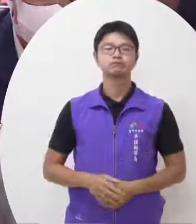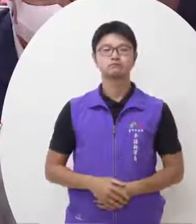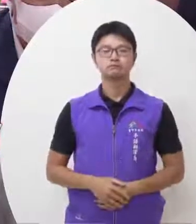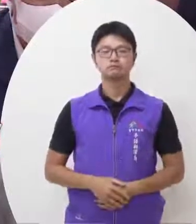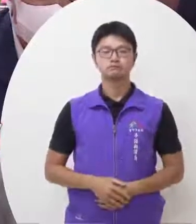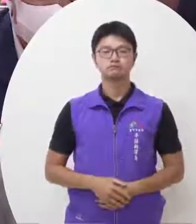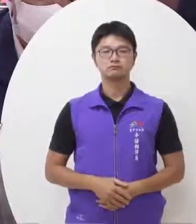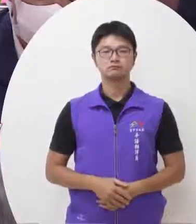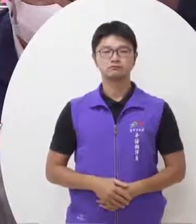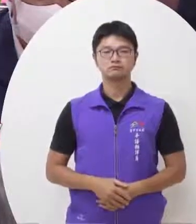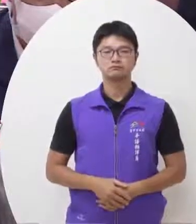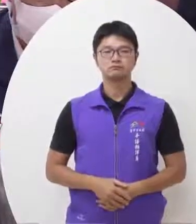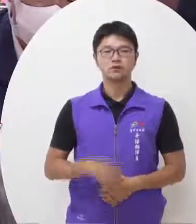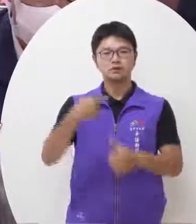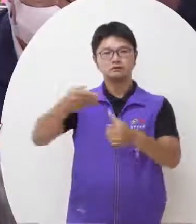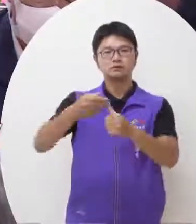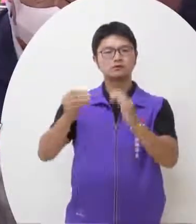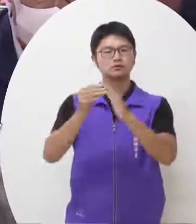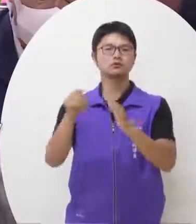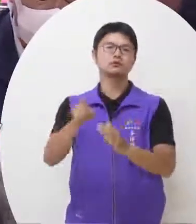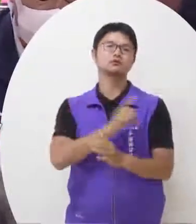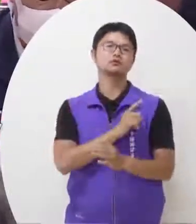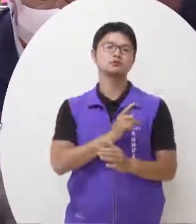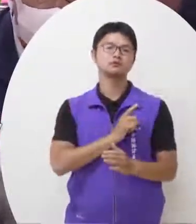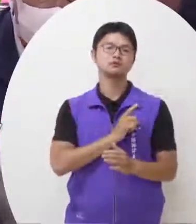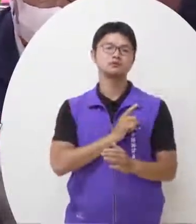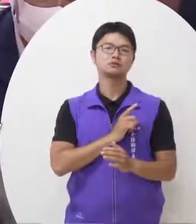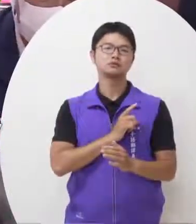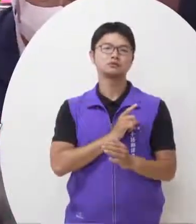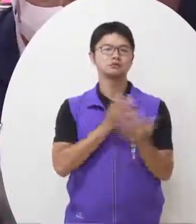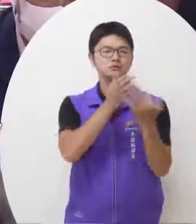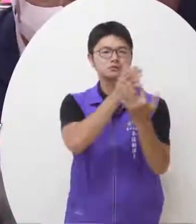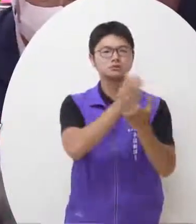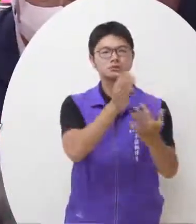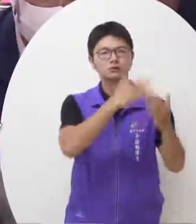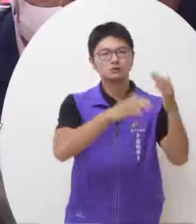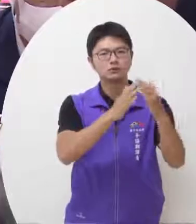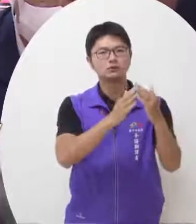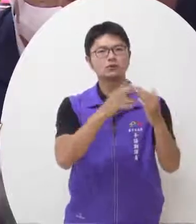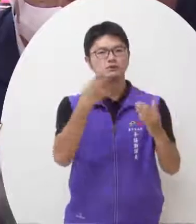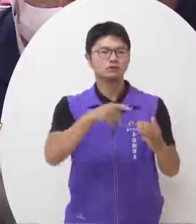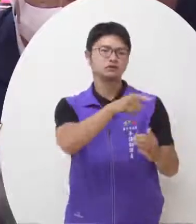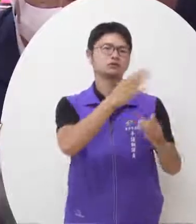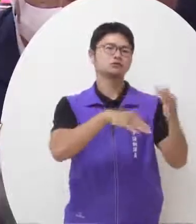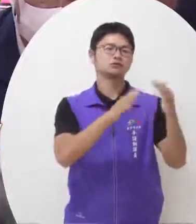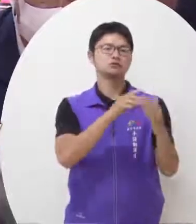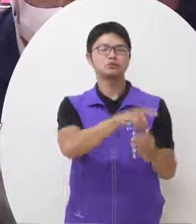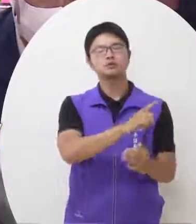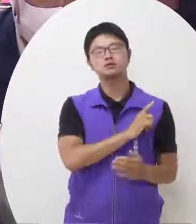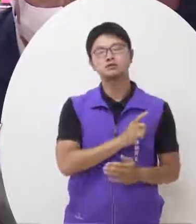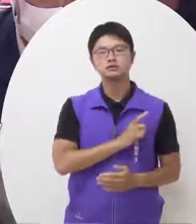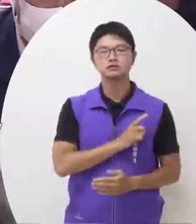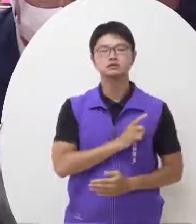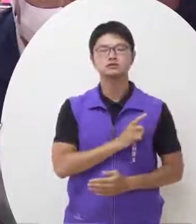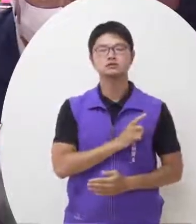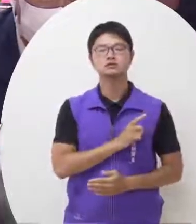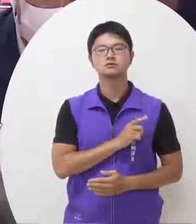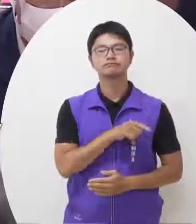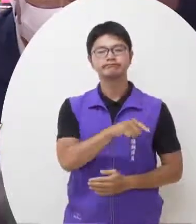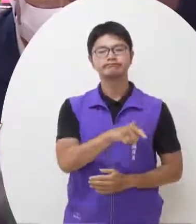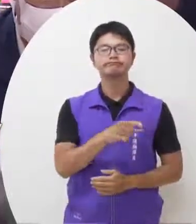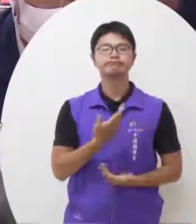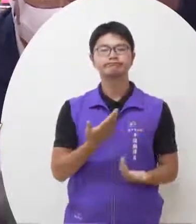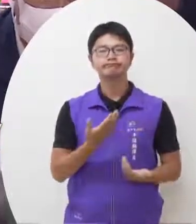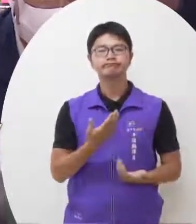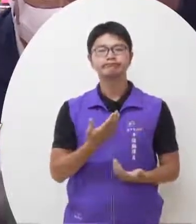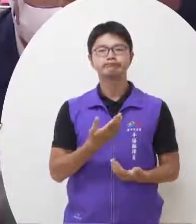教育局，教育局完全没在保护学校，学校没在处理，希望咱这两个单位来